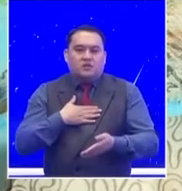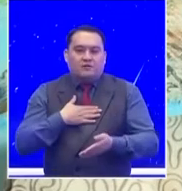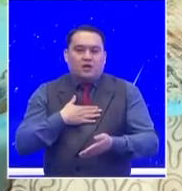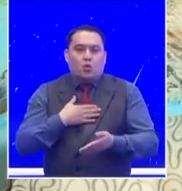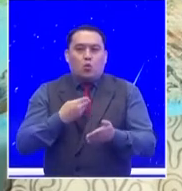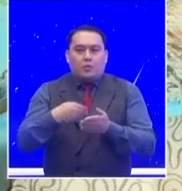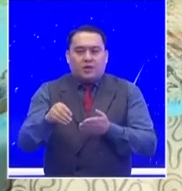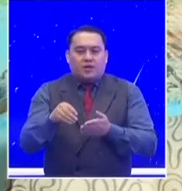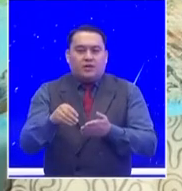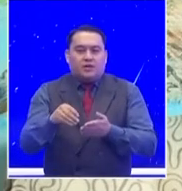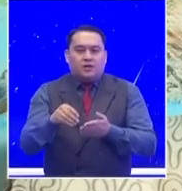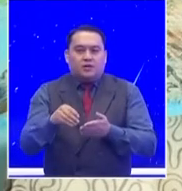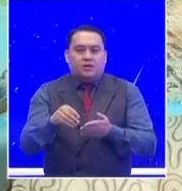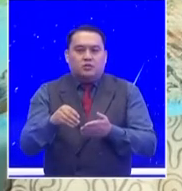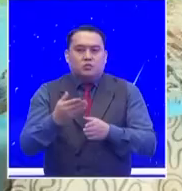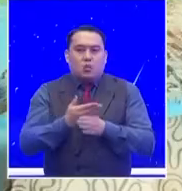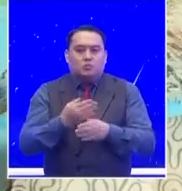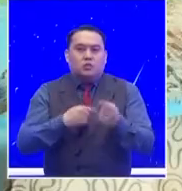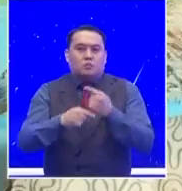купил благодаря